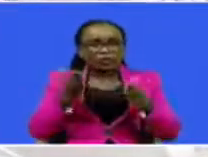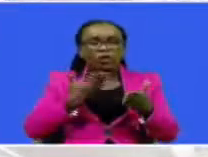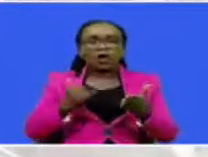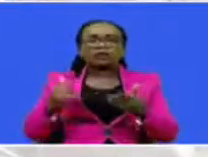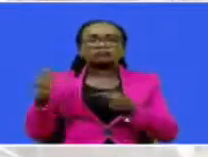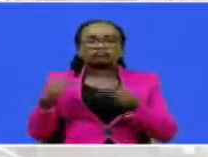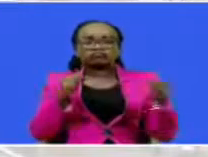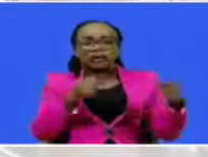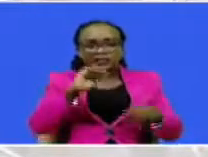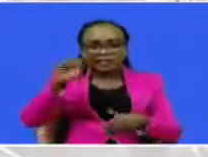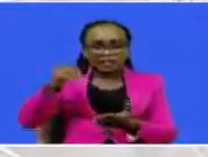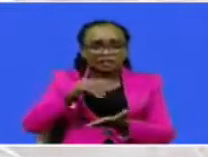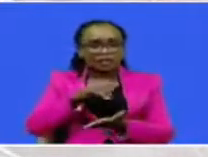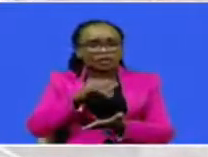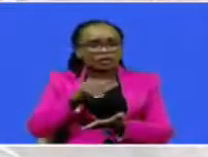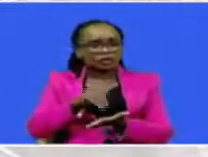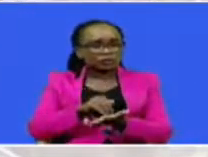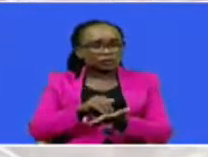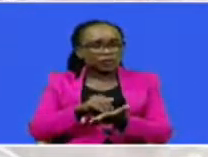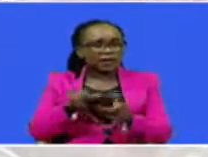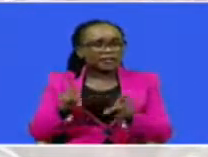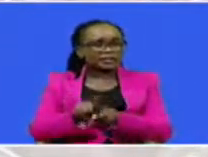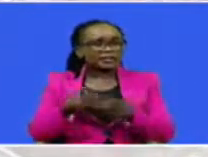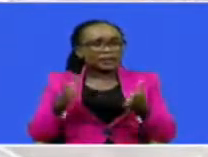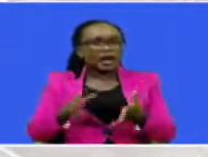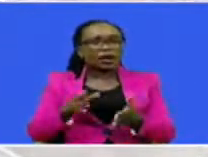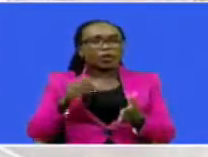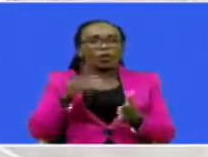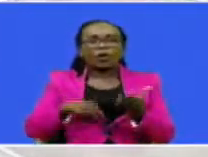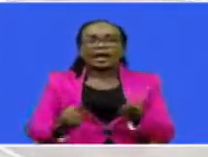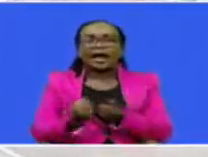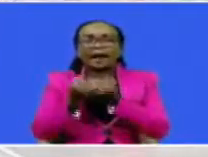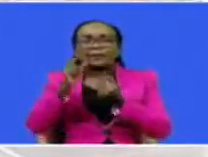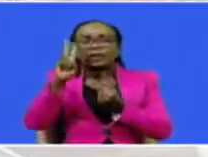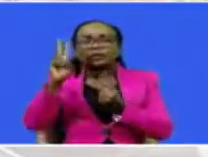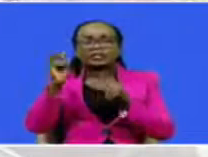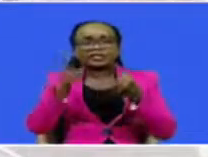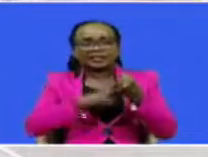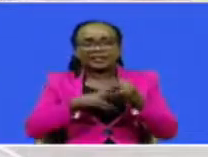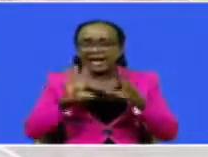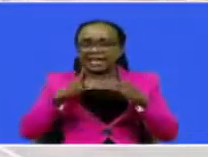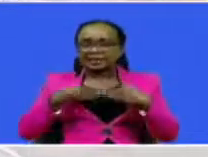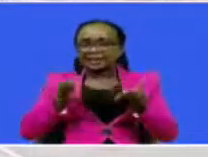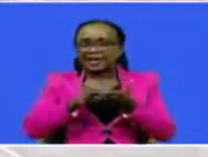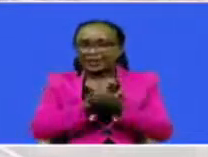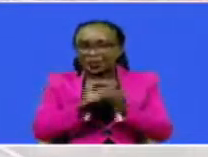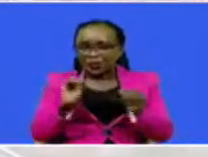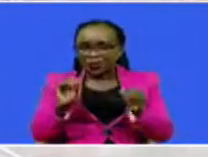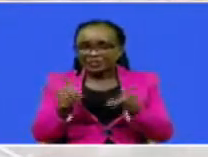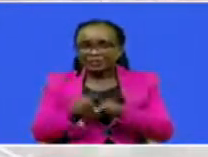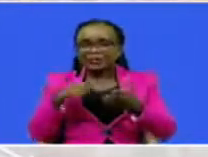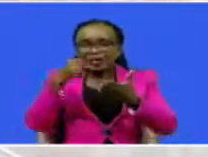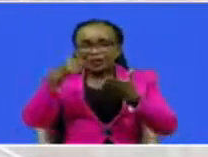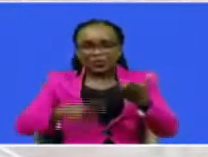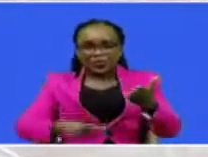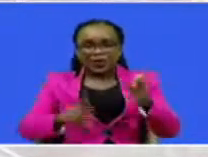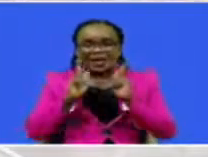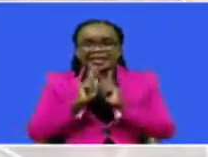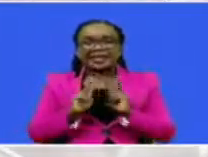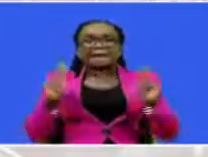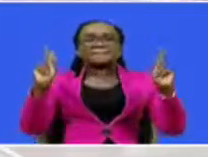katika bonde la Ufa. Yale tulipitia 2007 hatutakubali tena, na tumesema